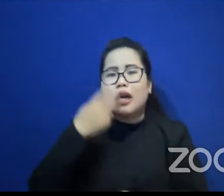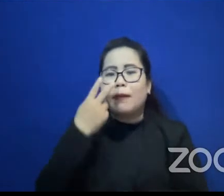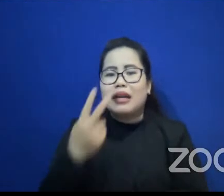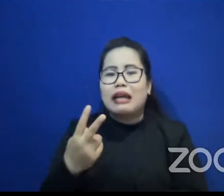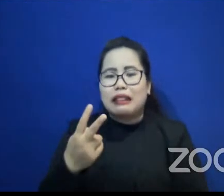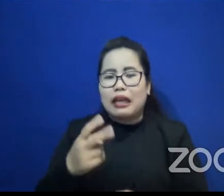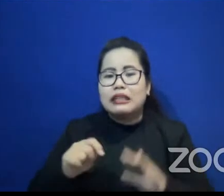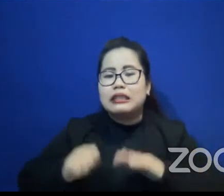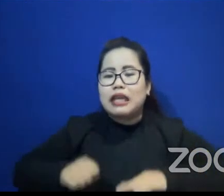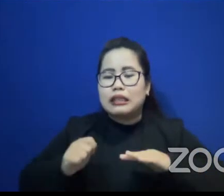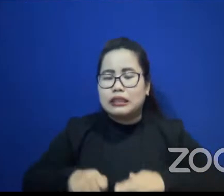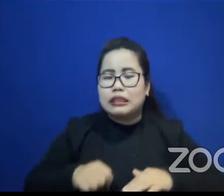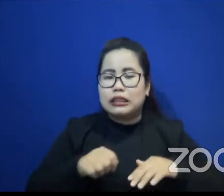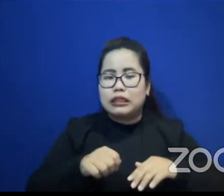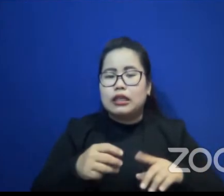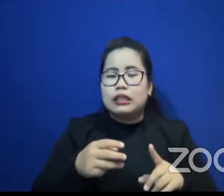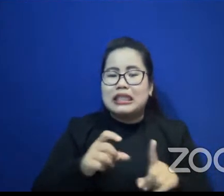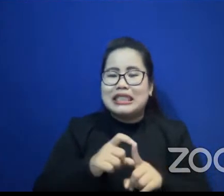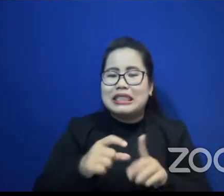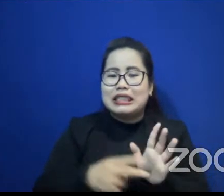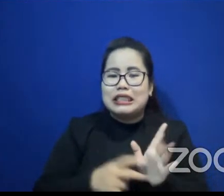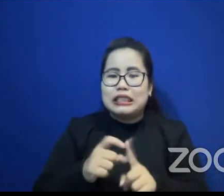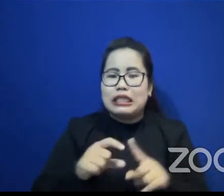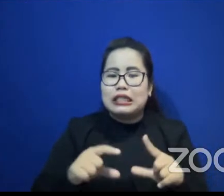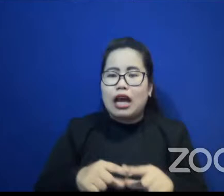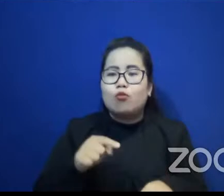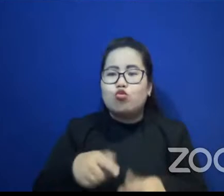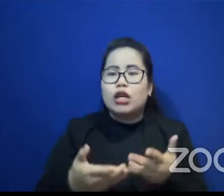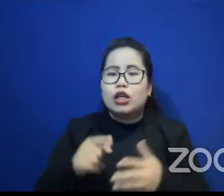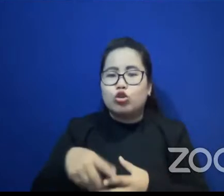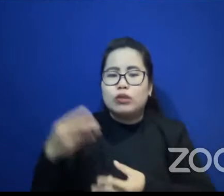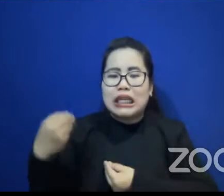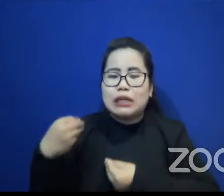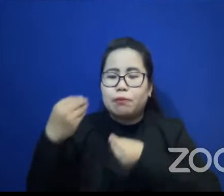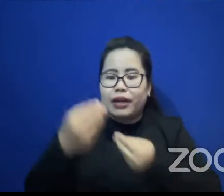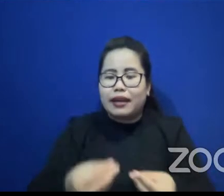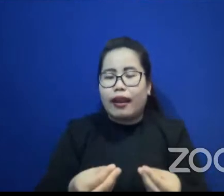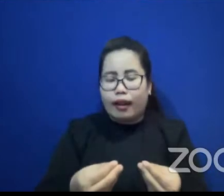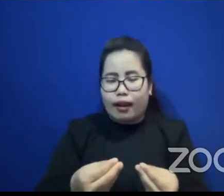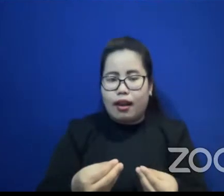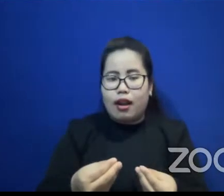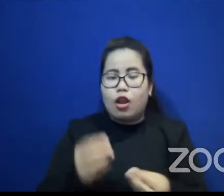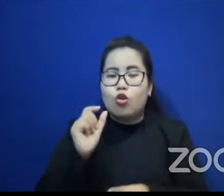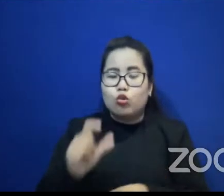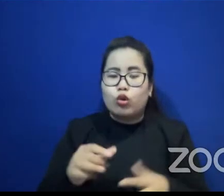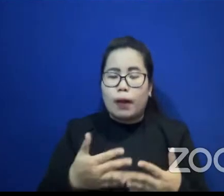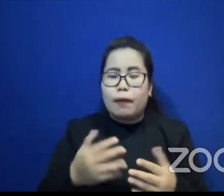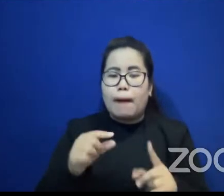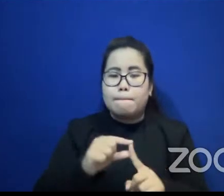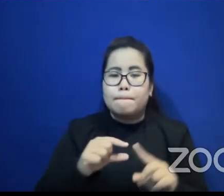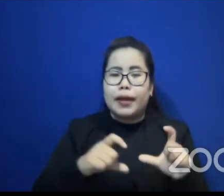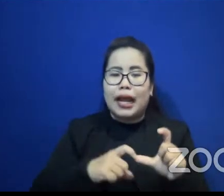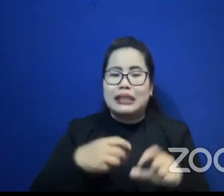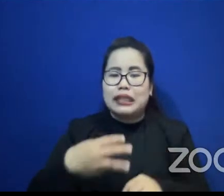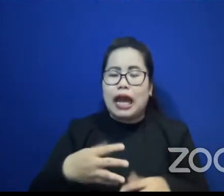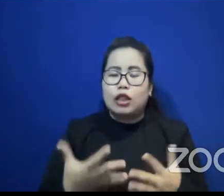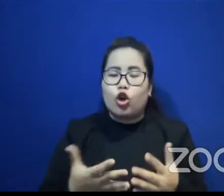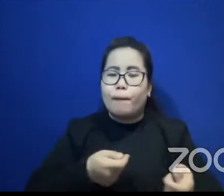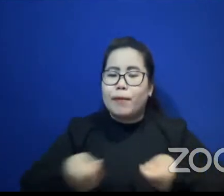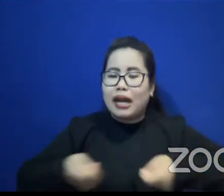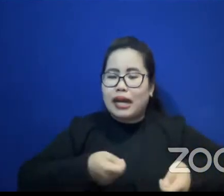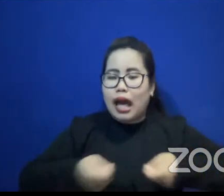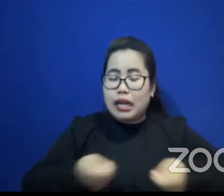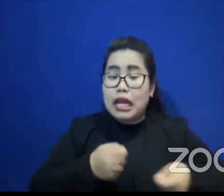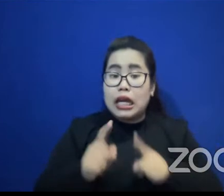denda itu merupakan salah satu Sunsilk bisa dan kepada Regita pengendali dan timnya